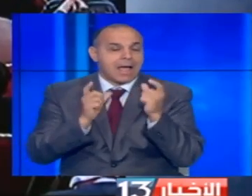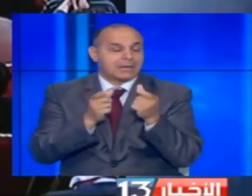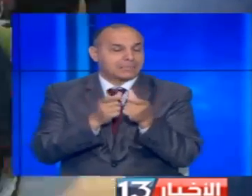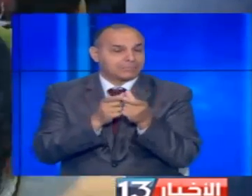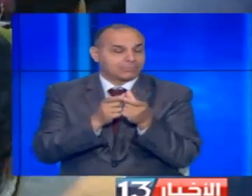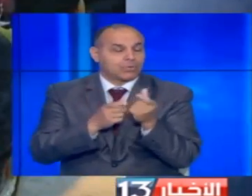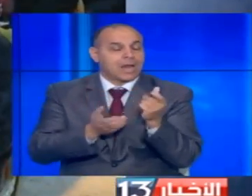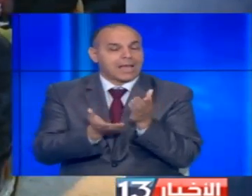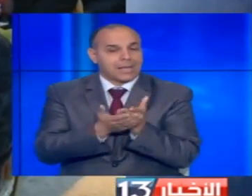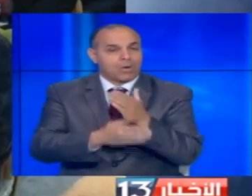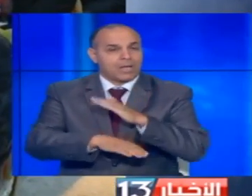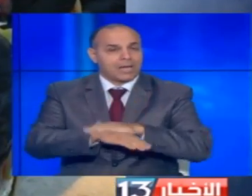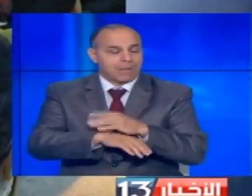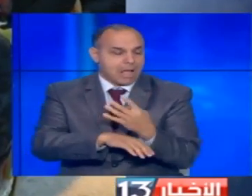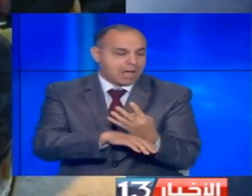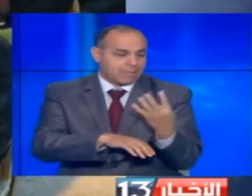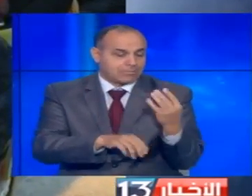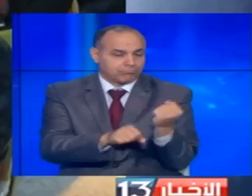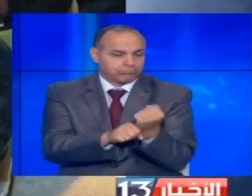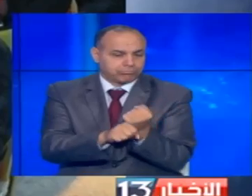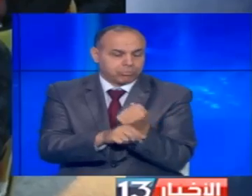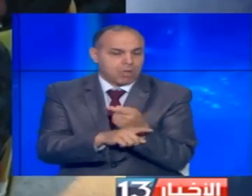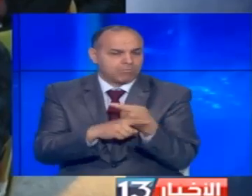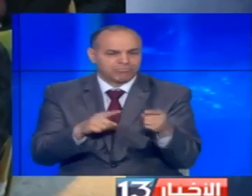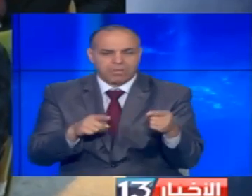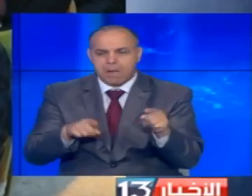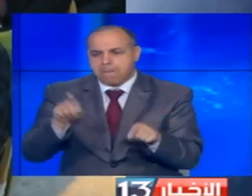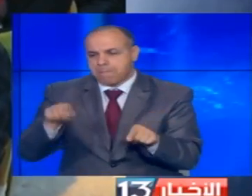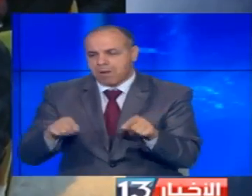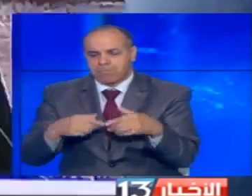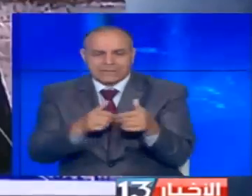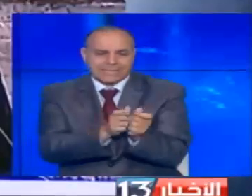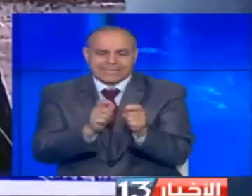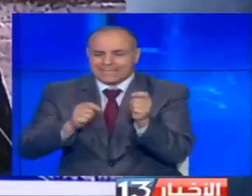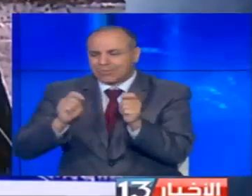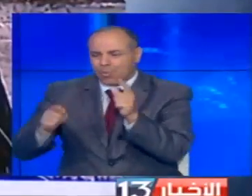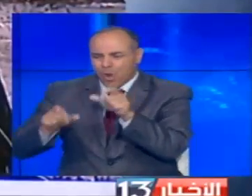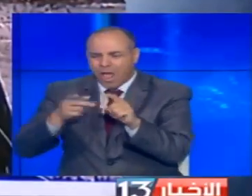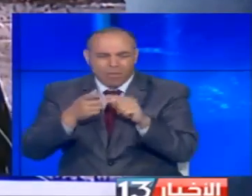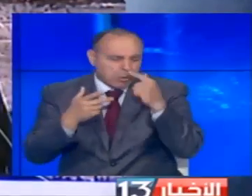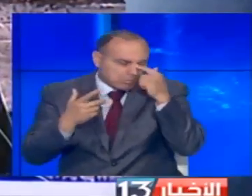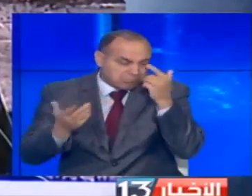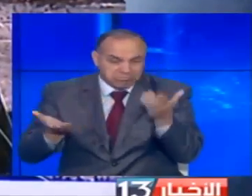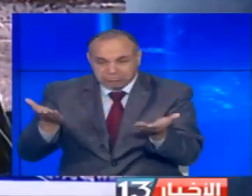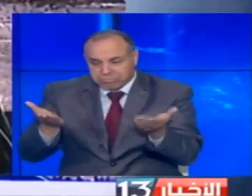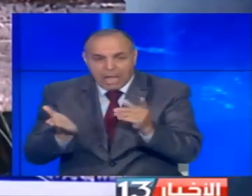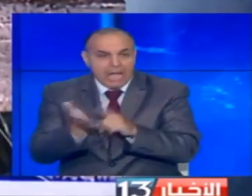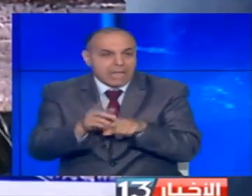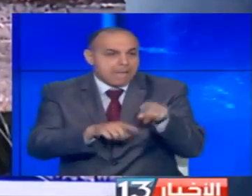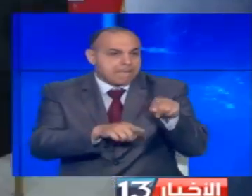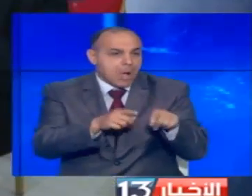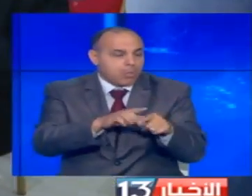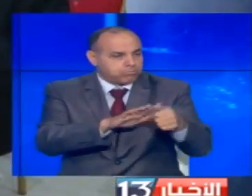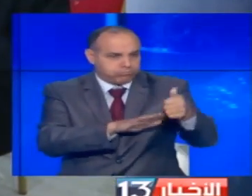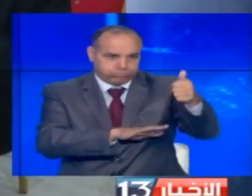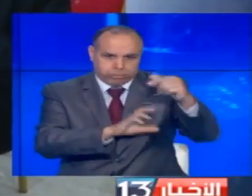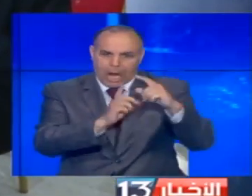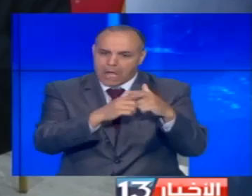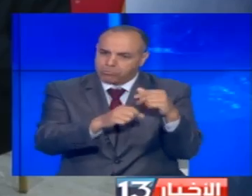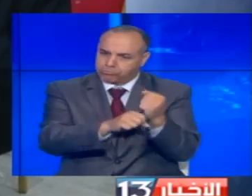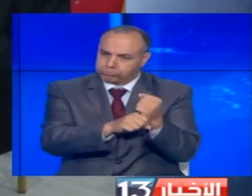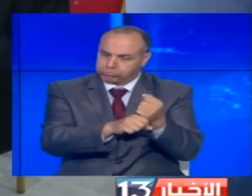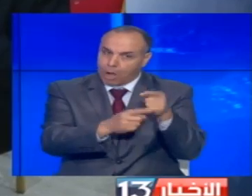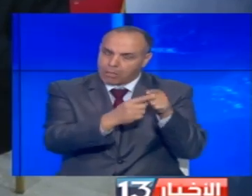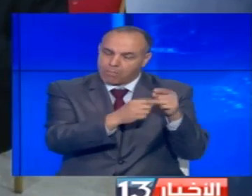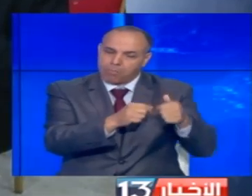والكرامه على مدا سنوات اعمالها اختلفت بين الفرقاء السياسيين الذين اكد بعضهم نجاح الهيئه في العديد